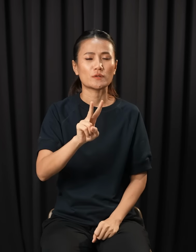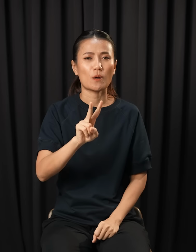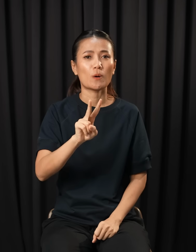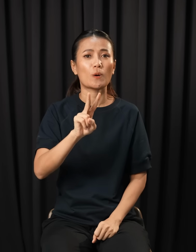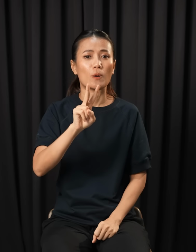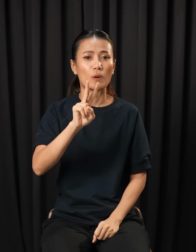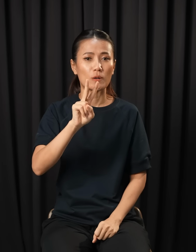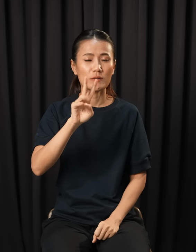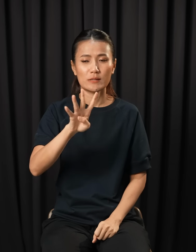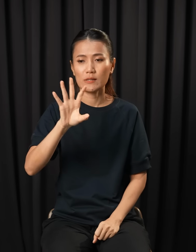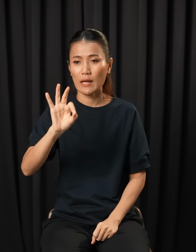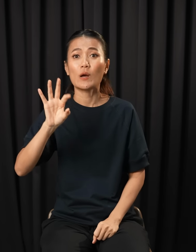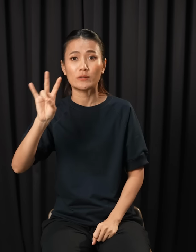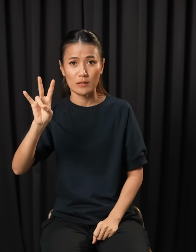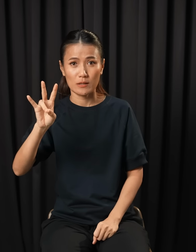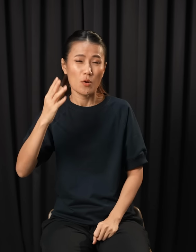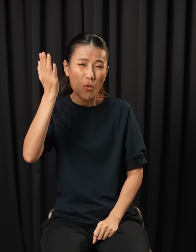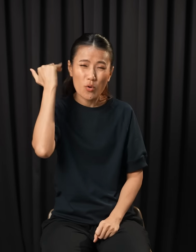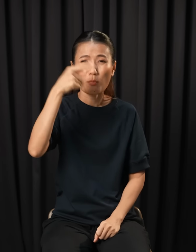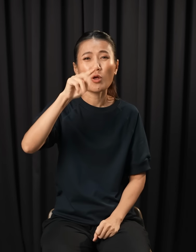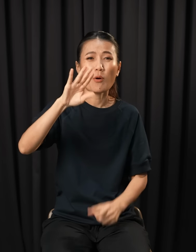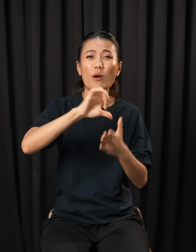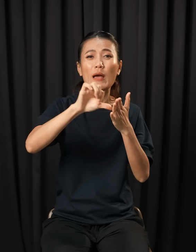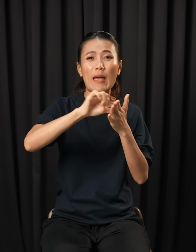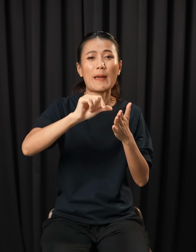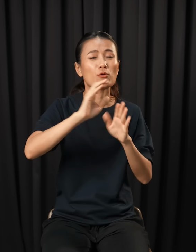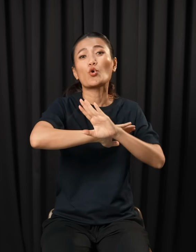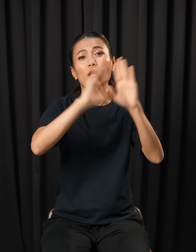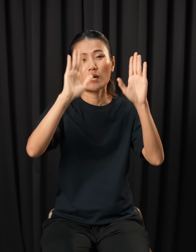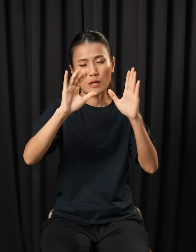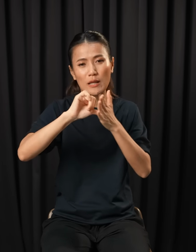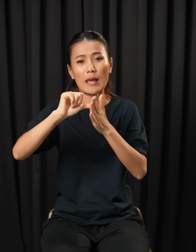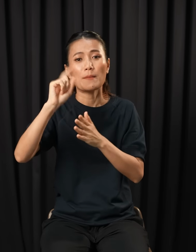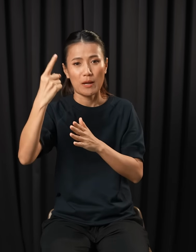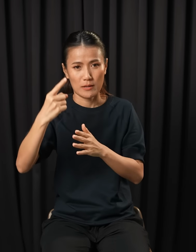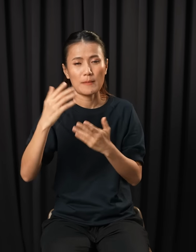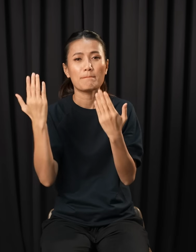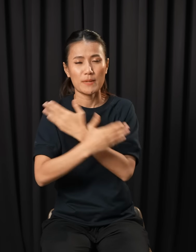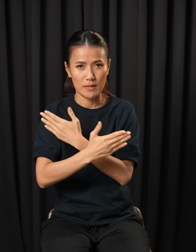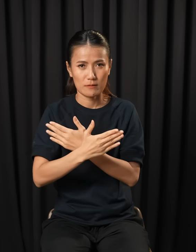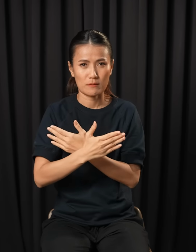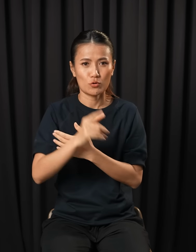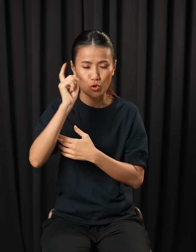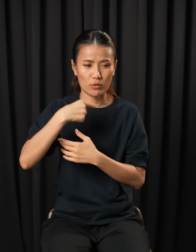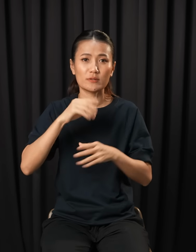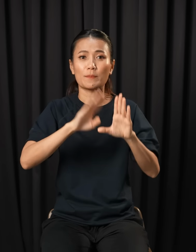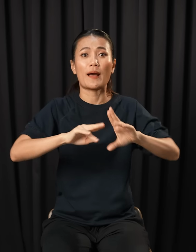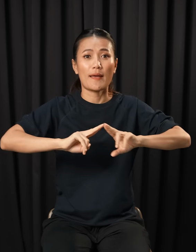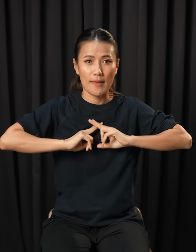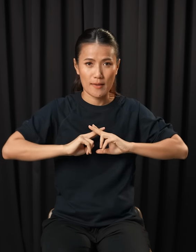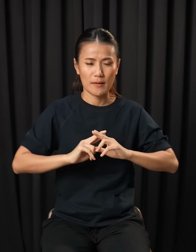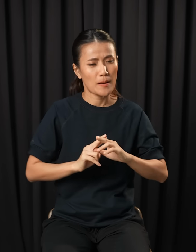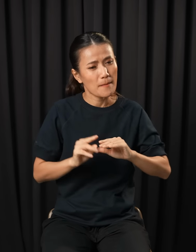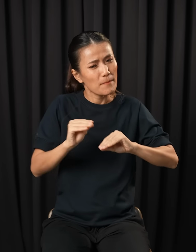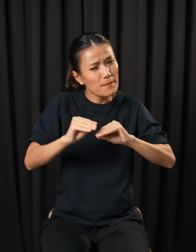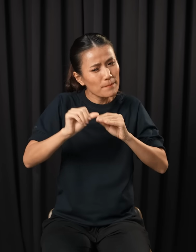กเลิกเกณฑ์ทหาร252497ครับใช้เวลา1ปี ใช้เวลา1ปีนะ 2497 ต้องไปยกเลิกพรบ.เดิม ใช่ แล้วก็แก้ไขปรับ